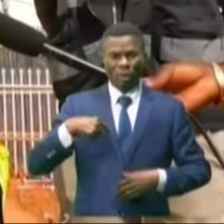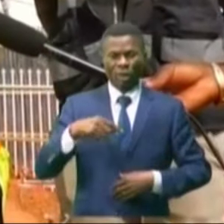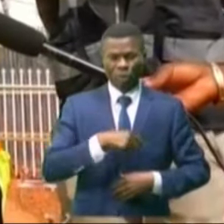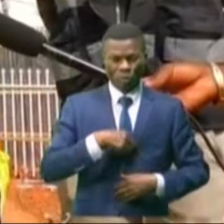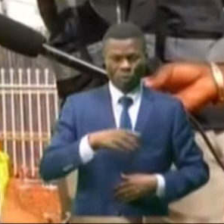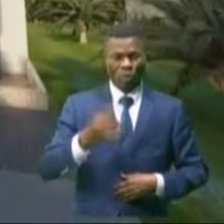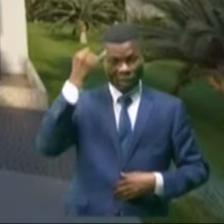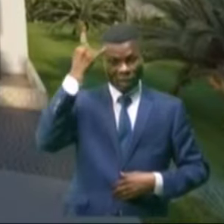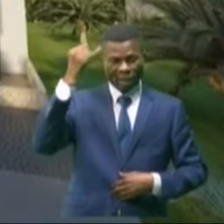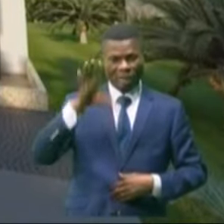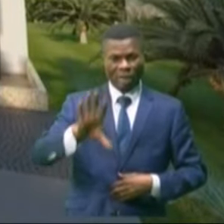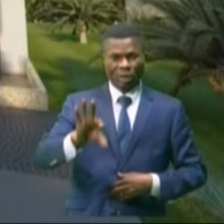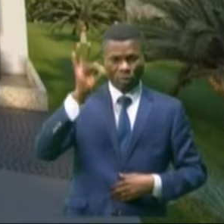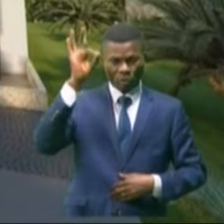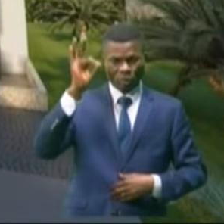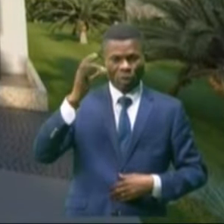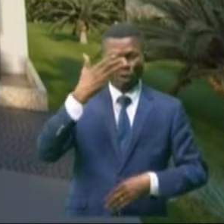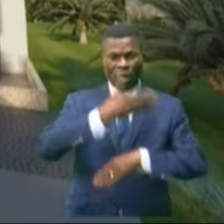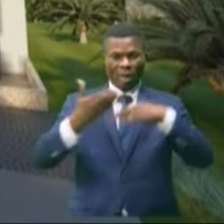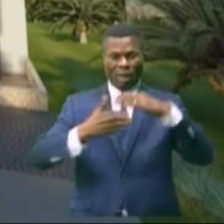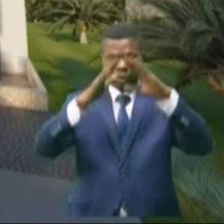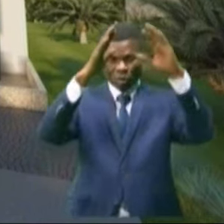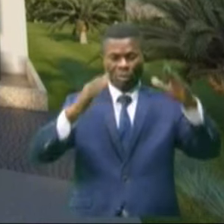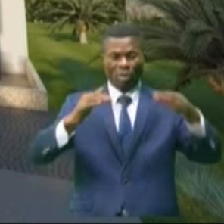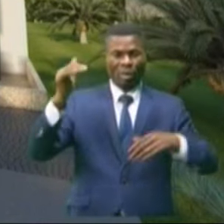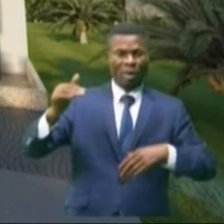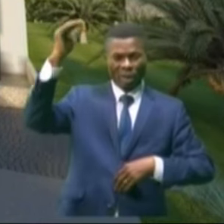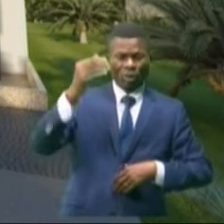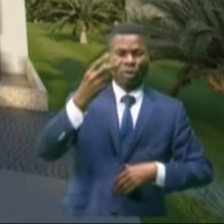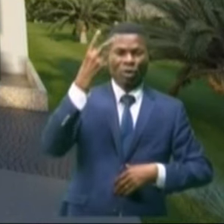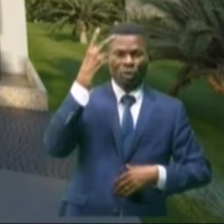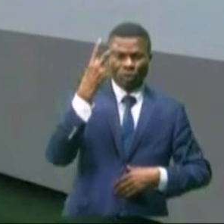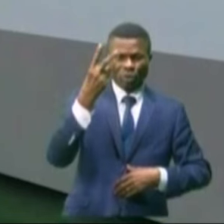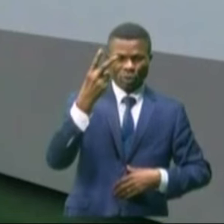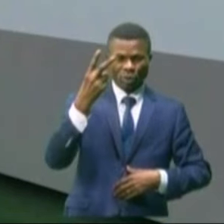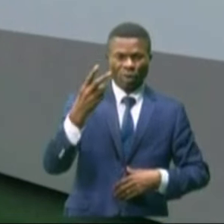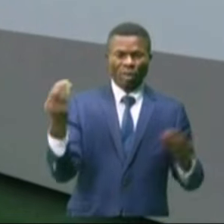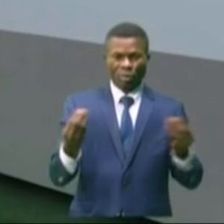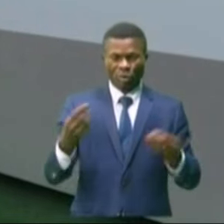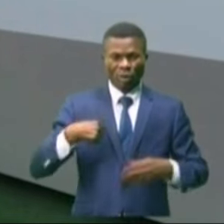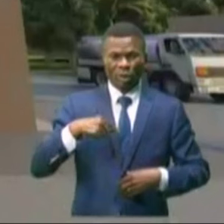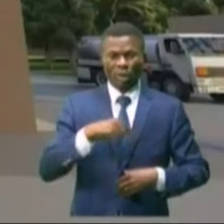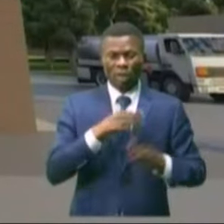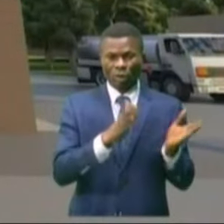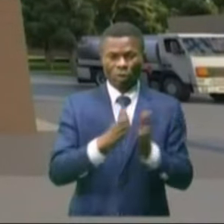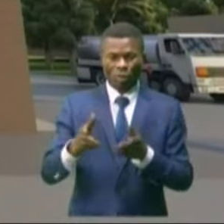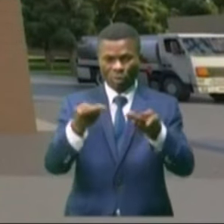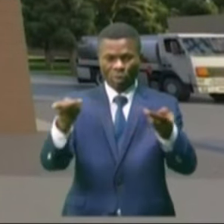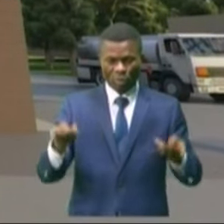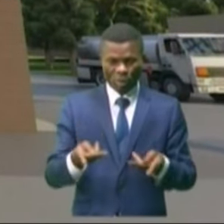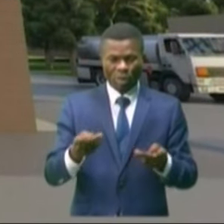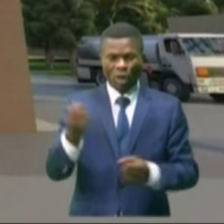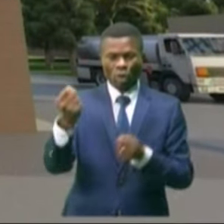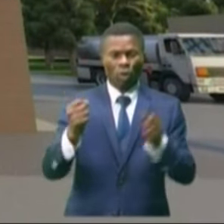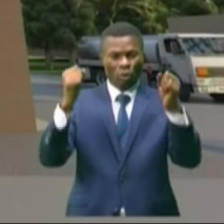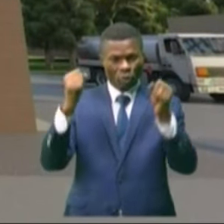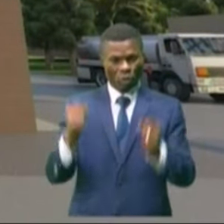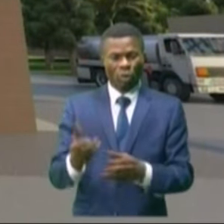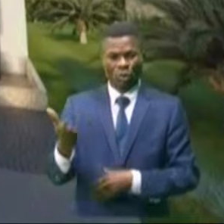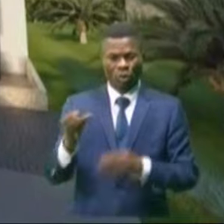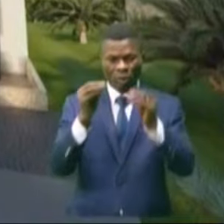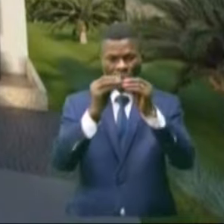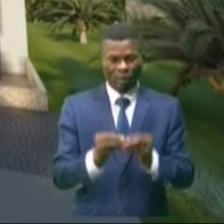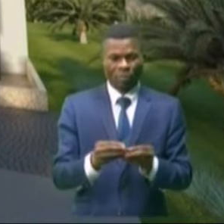l'idée de faire un bâtiment en étage, R+2, et nous avons prévu des parkings au rez-de-chaussée, un total de